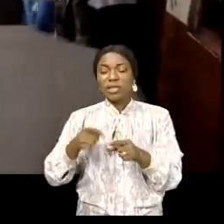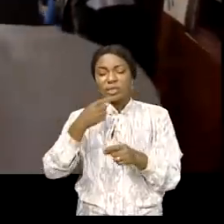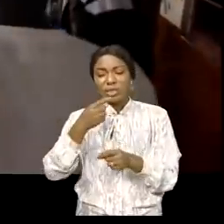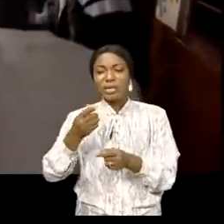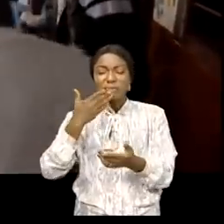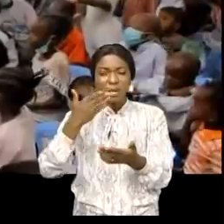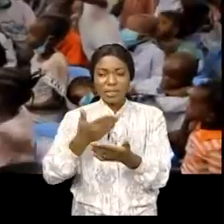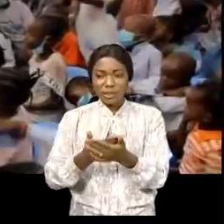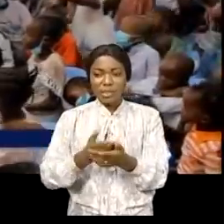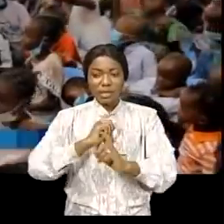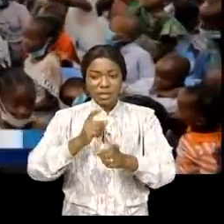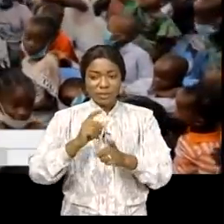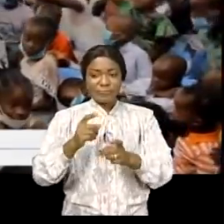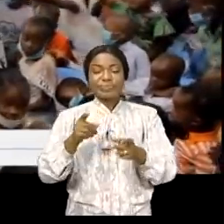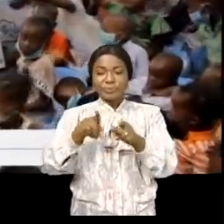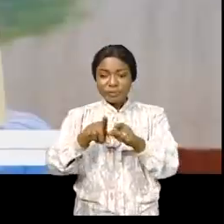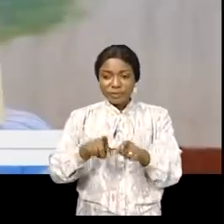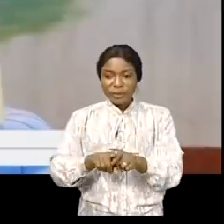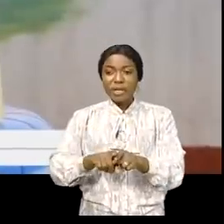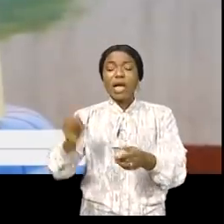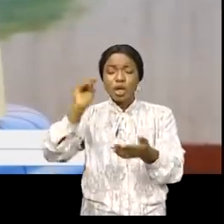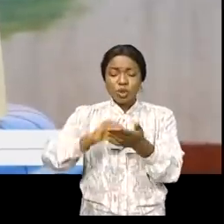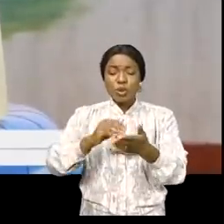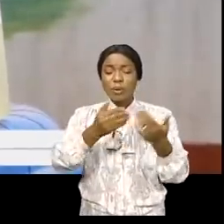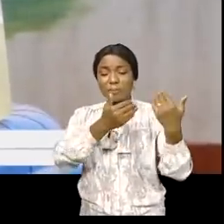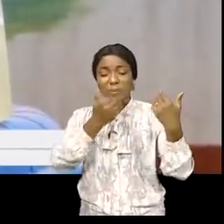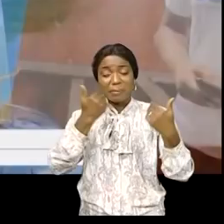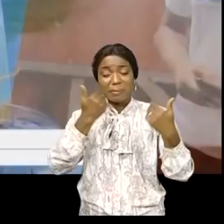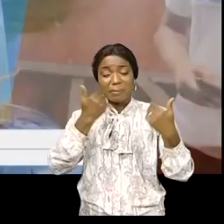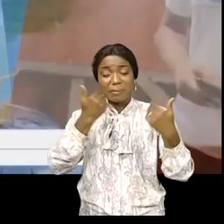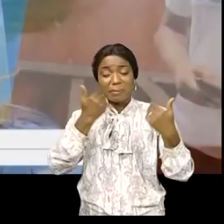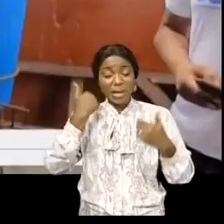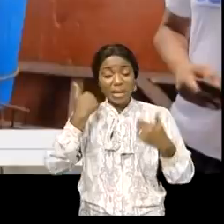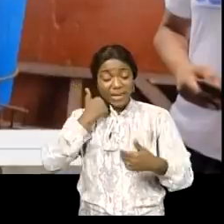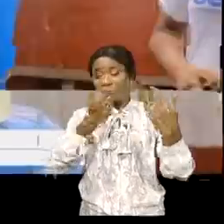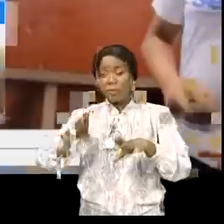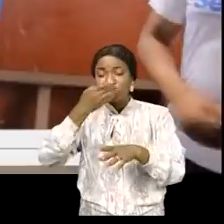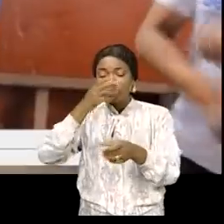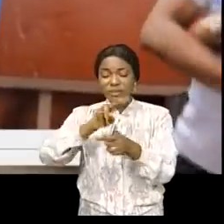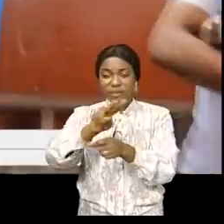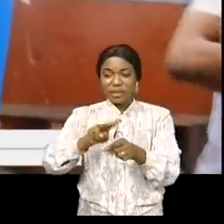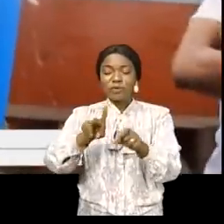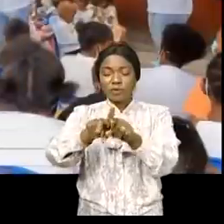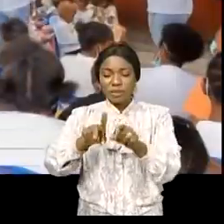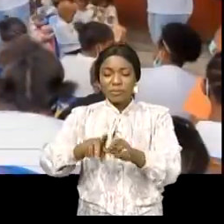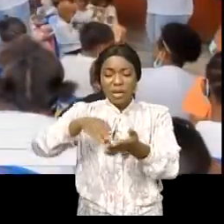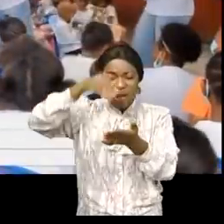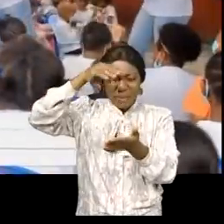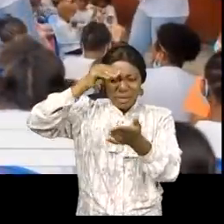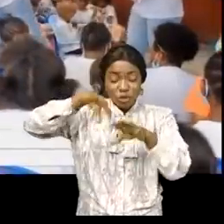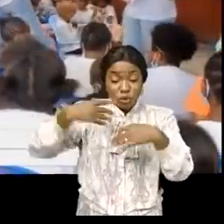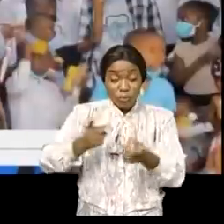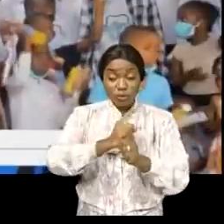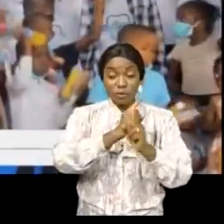remercier leur bienfaitrice. La pandémie de la COVID-19 faisant l'actualité, les jeunes enfants ont appris comment se